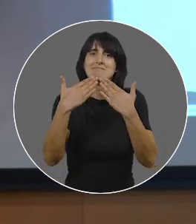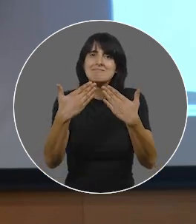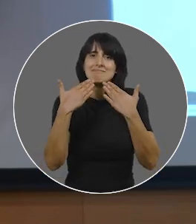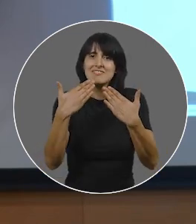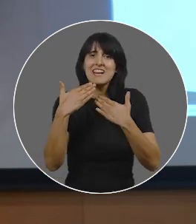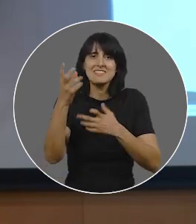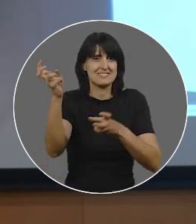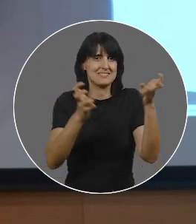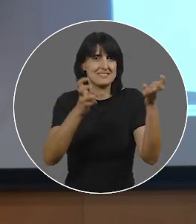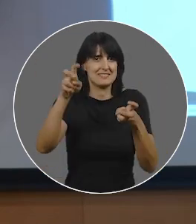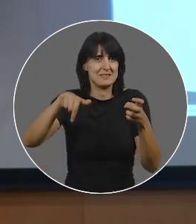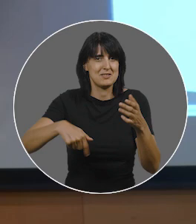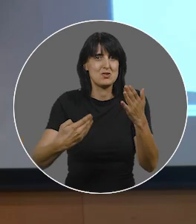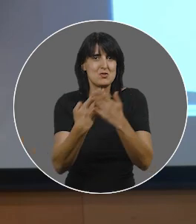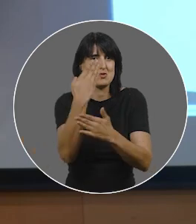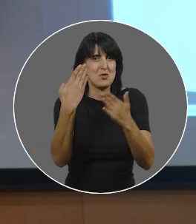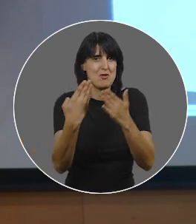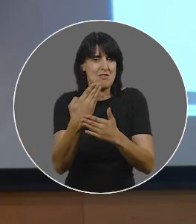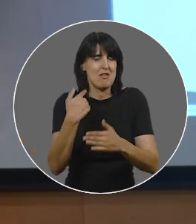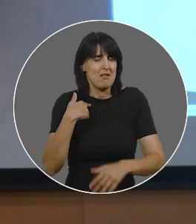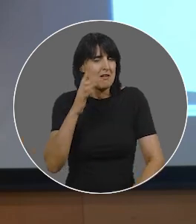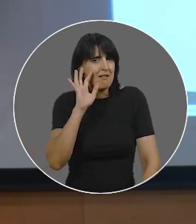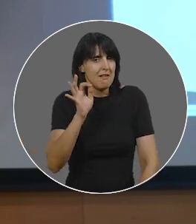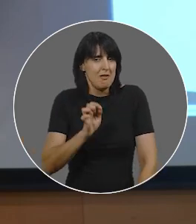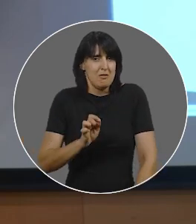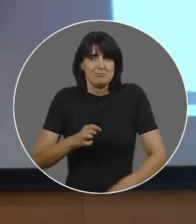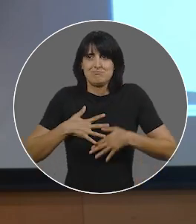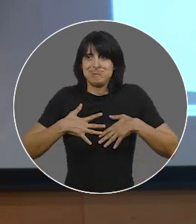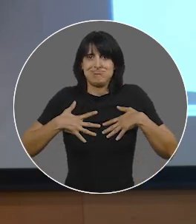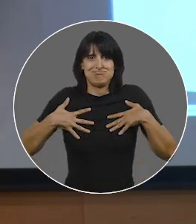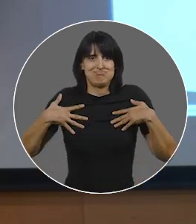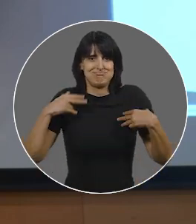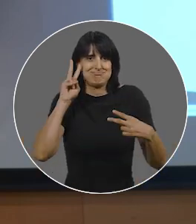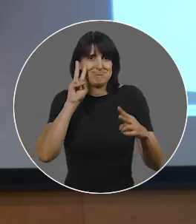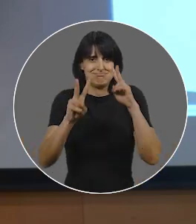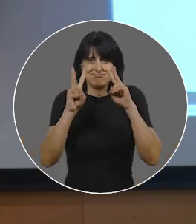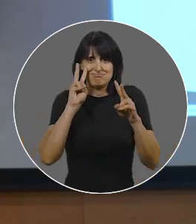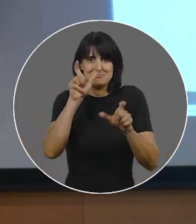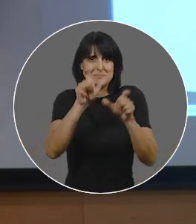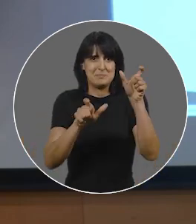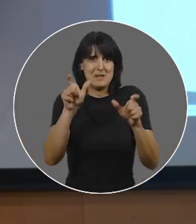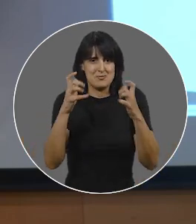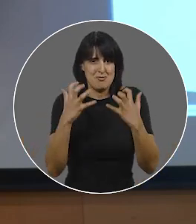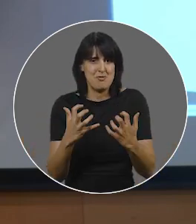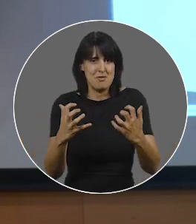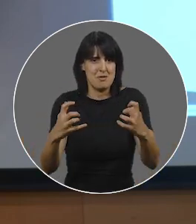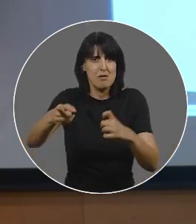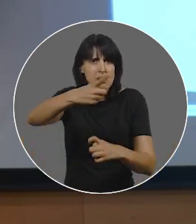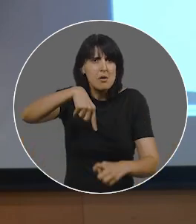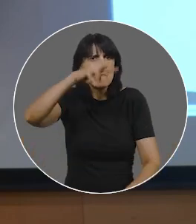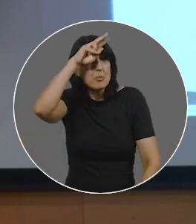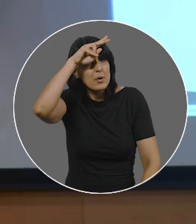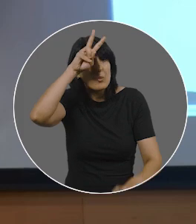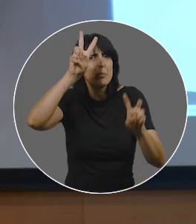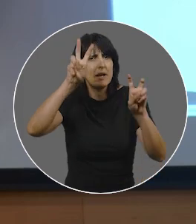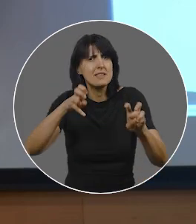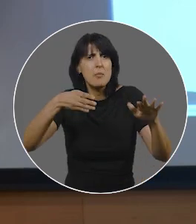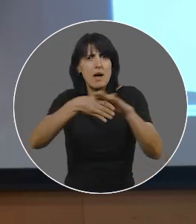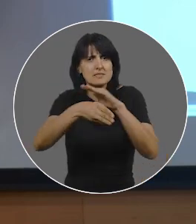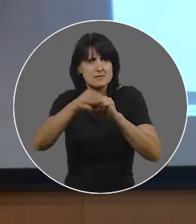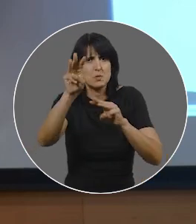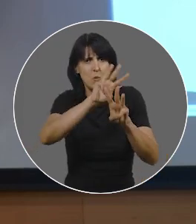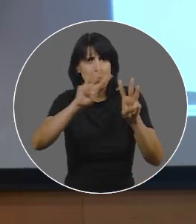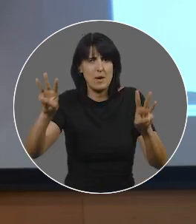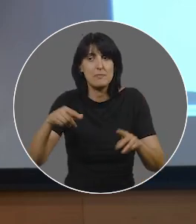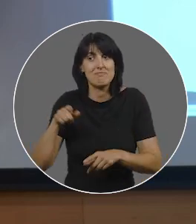Moltes gràcies per assistir a aquesta jornada. De veritat, em fa molta il·lusió veure tanta gent que està preocupada per l'accessibilitat web. Com ha dit l'Esther,